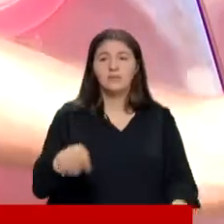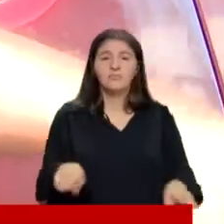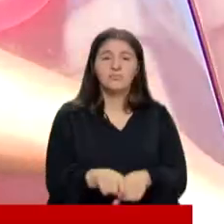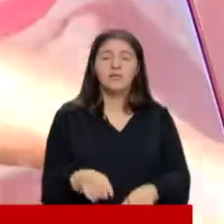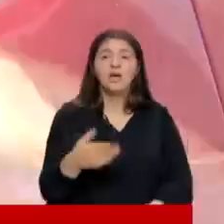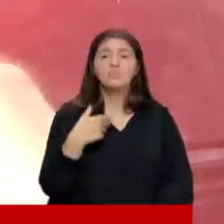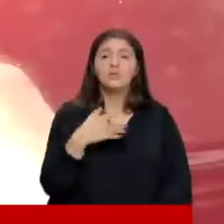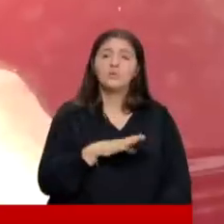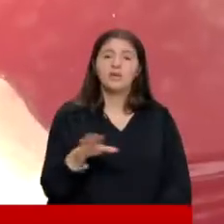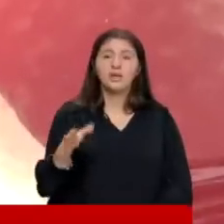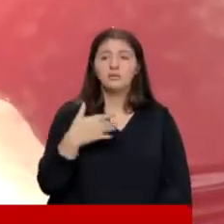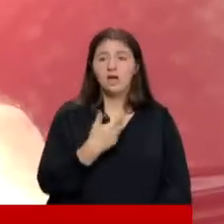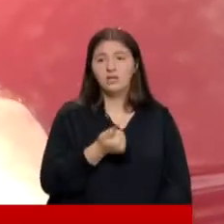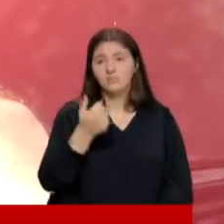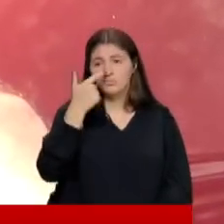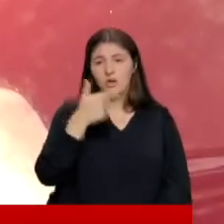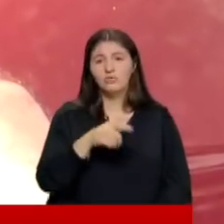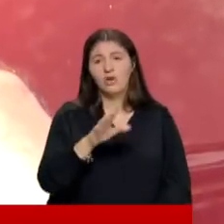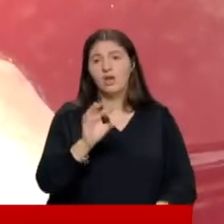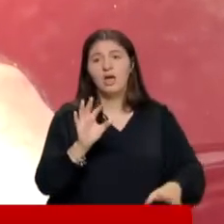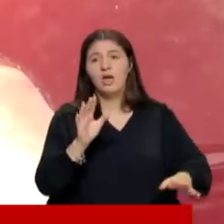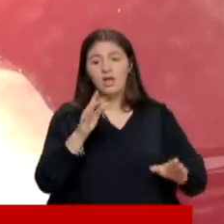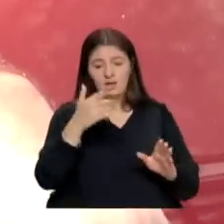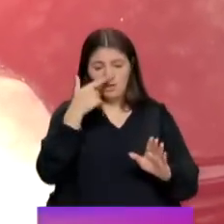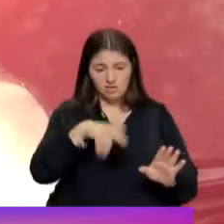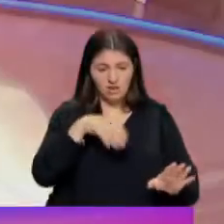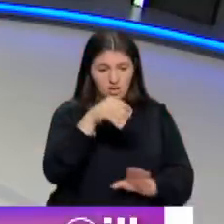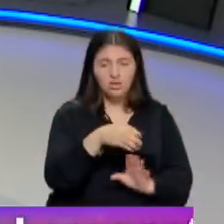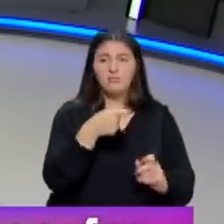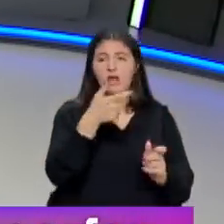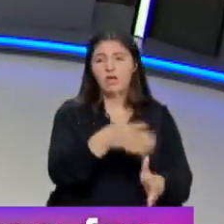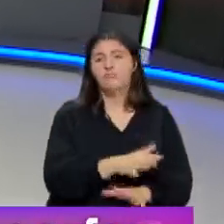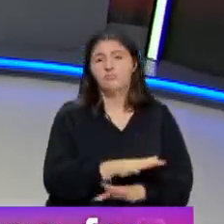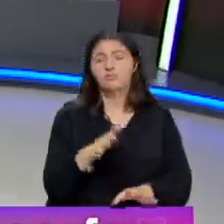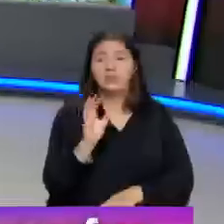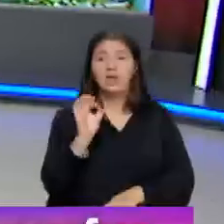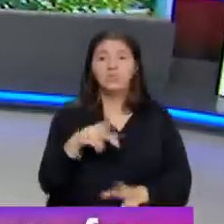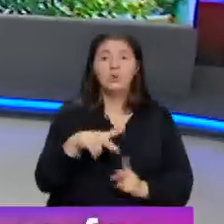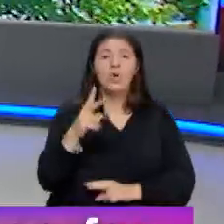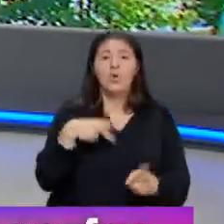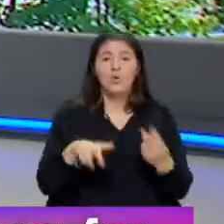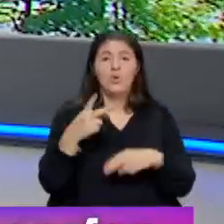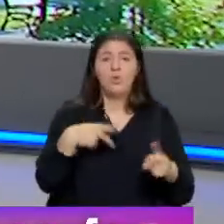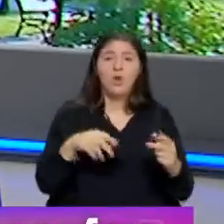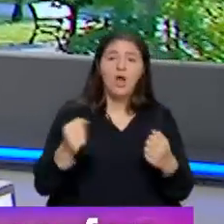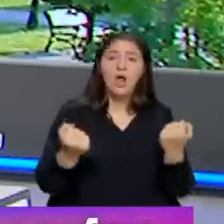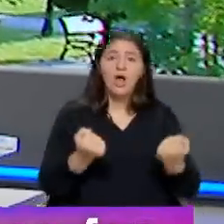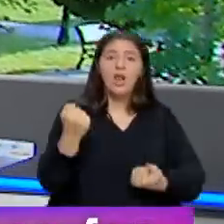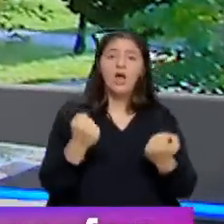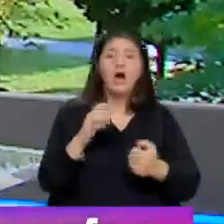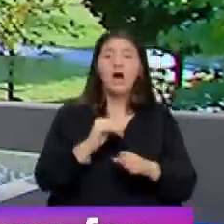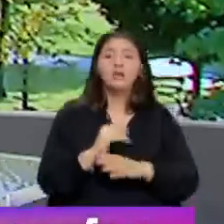bizden bu kadar da aldığımız para petrole kadar cebimizde duruyor Zaten sürekli yollardalar zaten